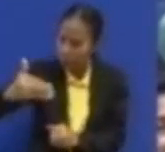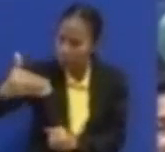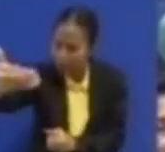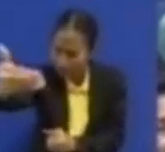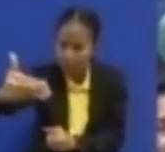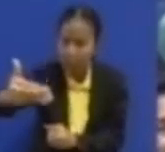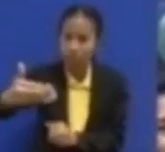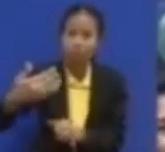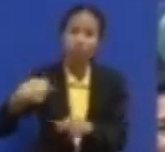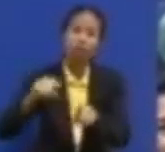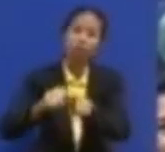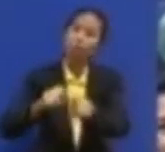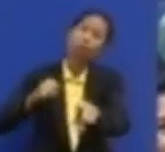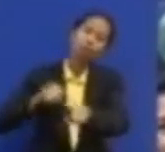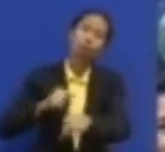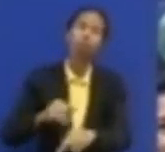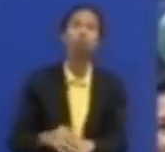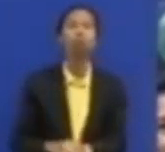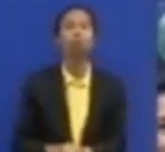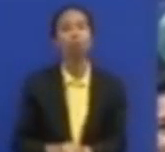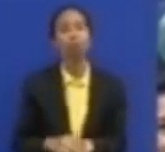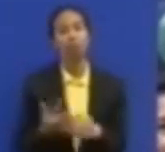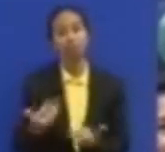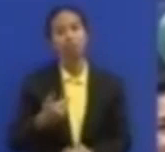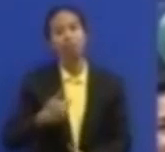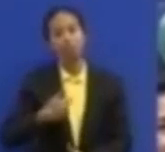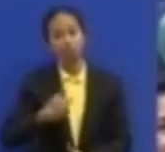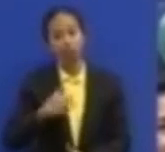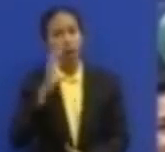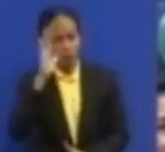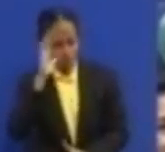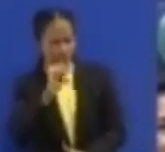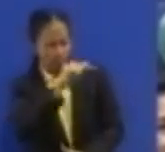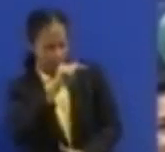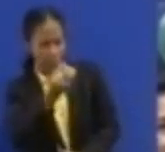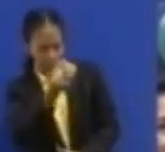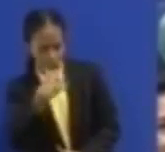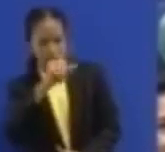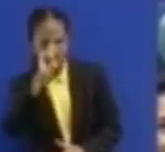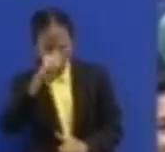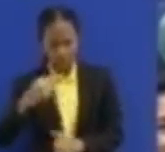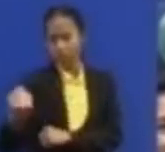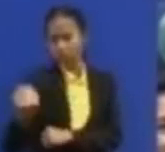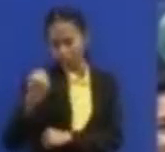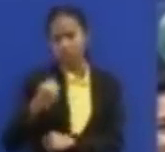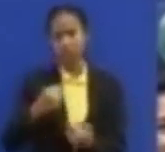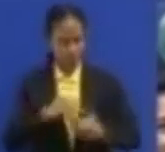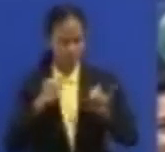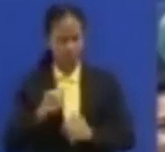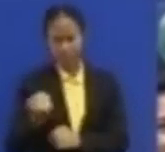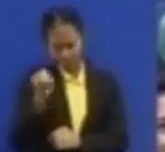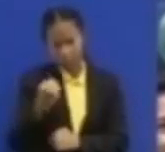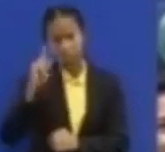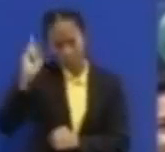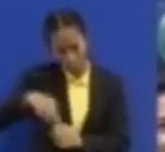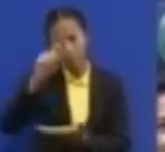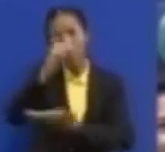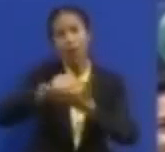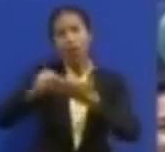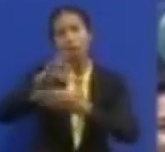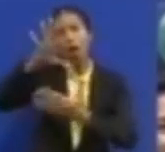กับเรื่องอย่างนี้ครับผมเลยพูดสั้นๆว่าคุณพ่อวันนี้ต้องแข็งไว้นะครับยังไงก็ให้เลือกนะพ่อนะครับขอกราบ